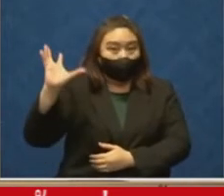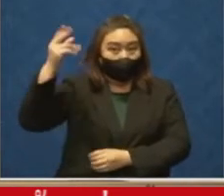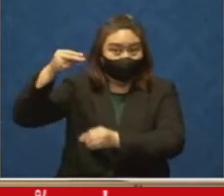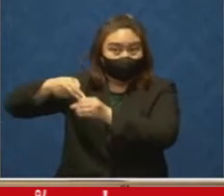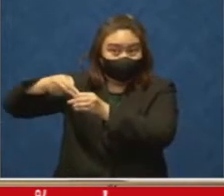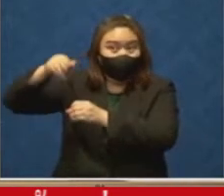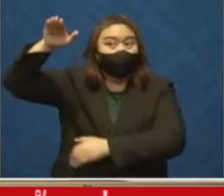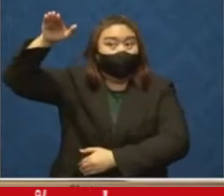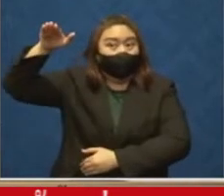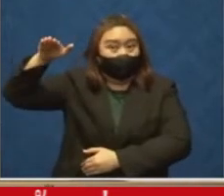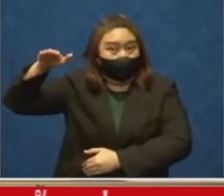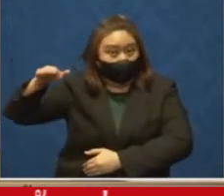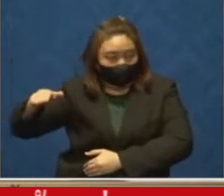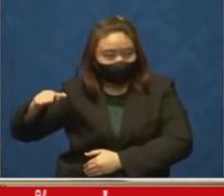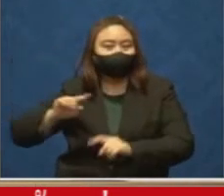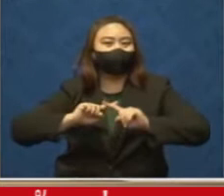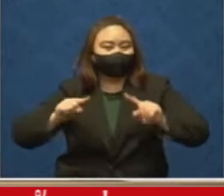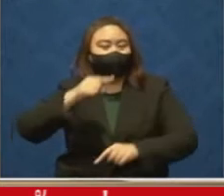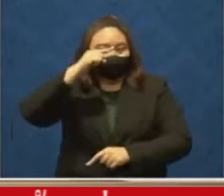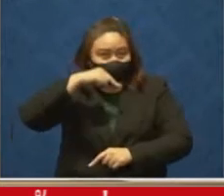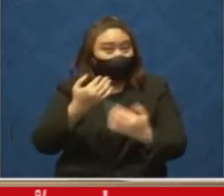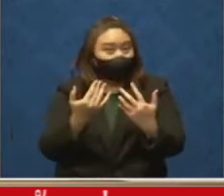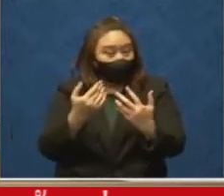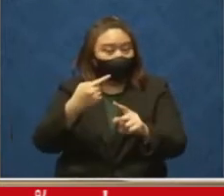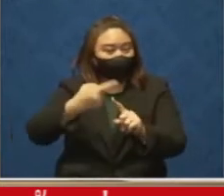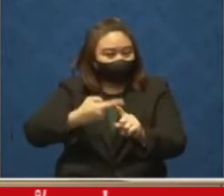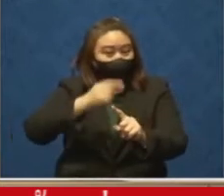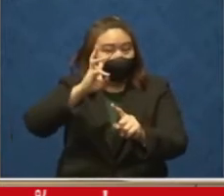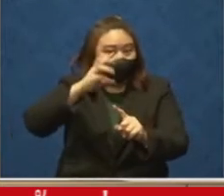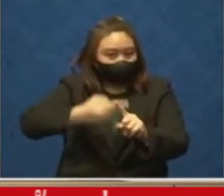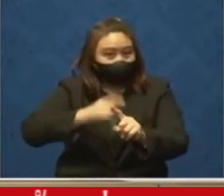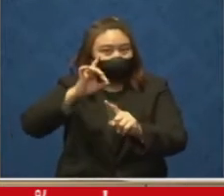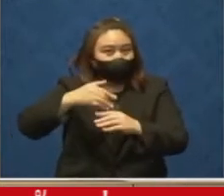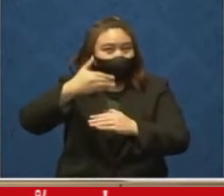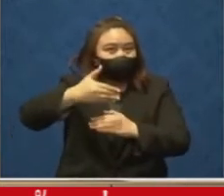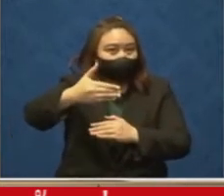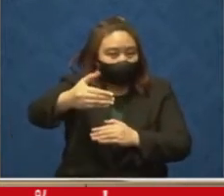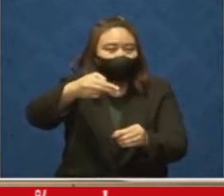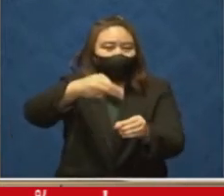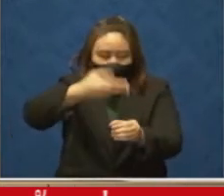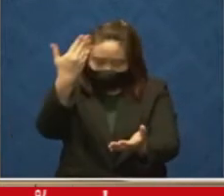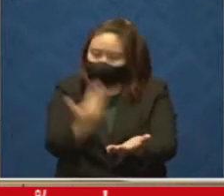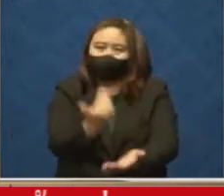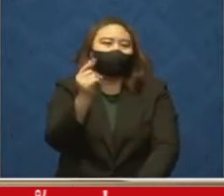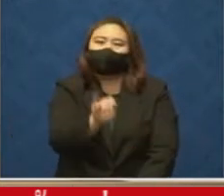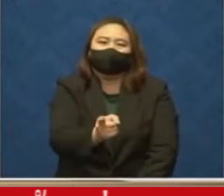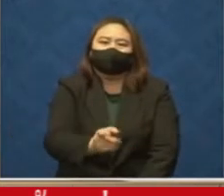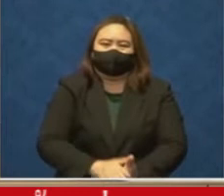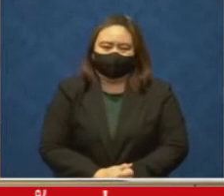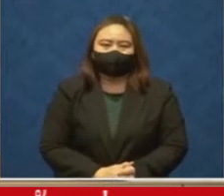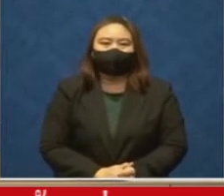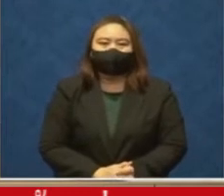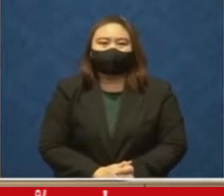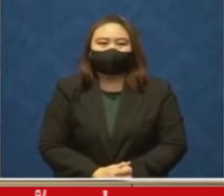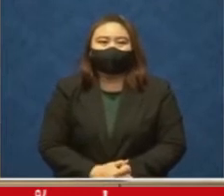ถึงแม้น้ำมนโลกจะลดราคานะครับแต่ประเทศไยหงจากนี้อ 6 เดือน 8 เดือนน้มนกยแงอยู่ดีครับสายเหตุเพาอยเยี่ยคร